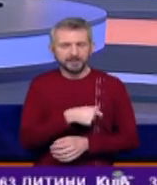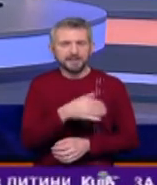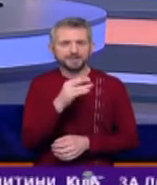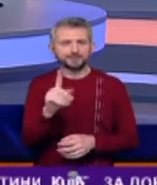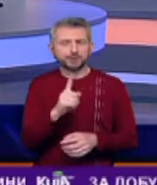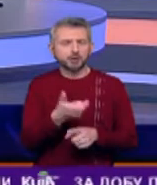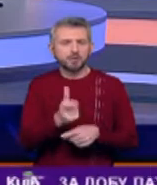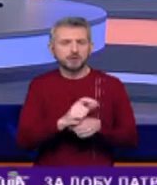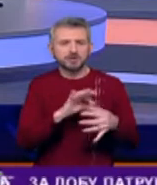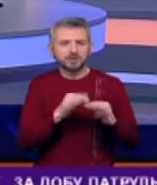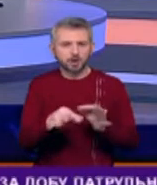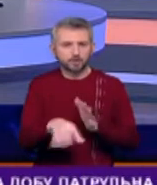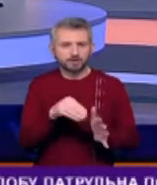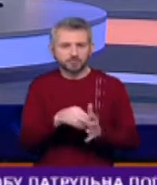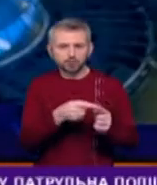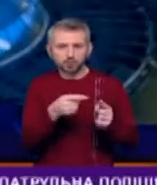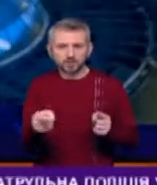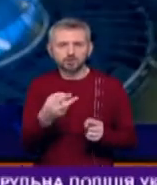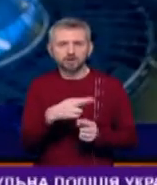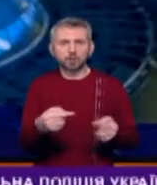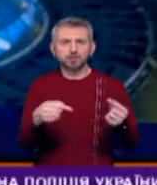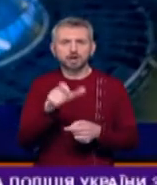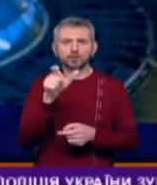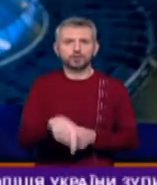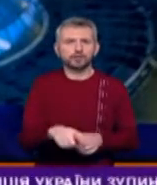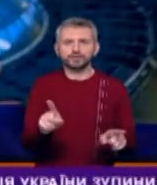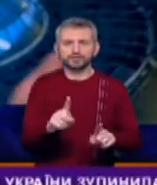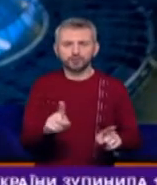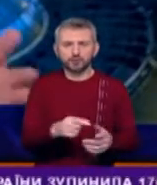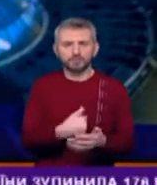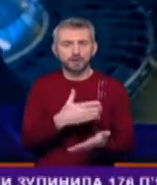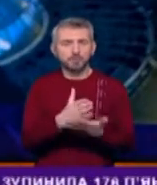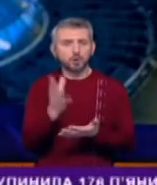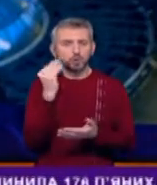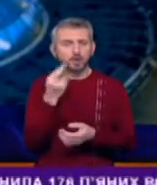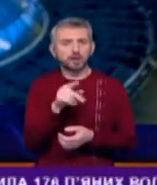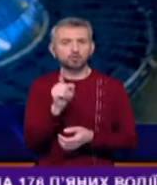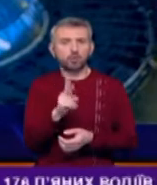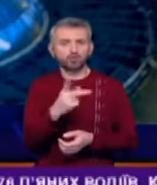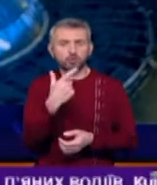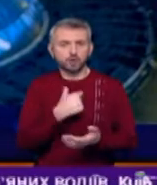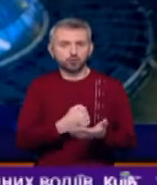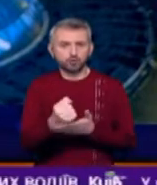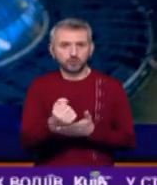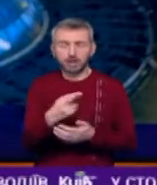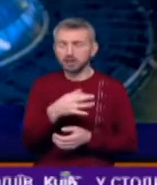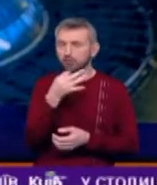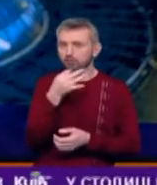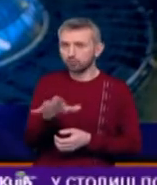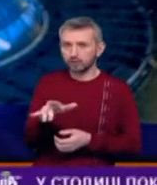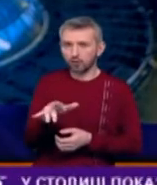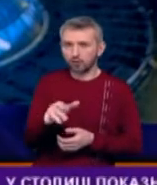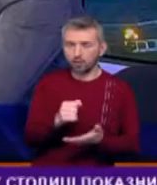найбільш складно у виборчому процесі для конкретної людини? Я маю на увазі для того, хто балотується. Я думаю, для